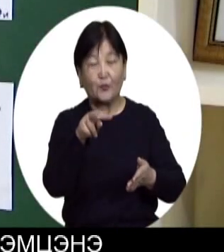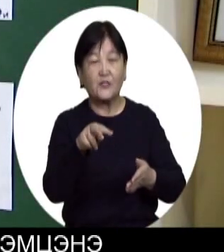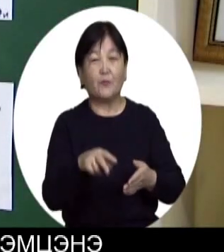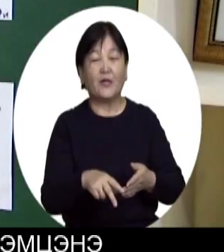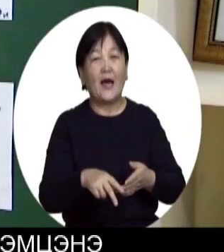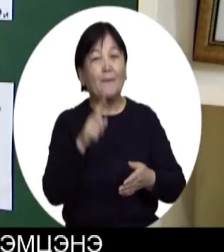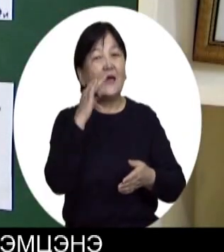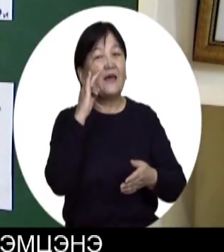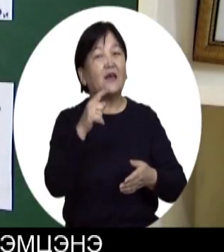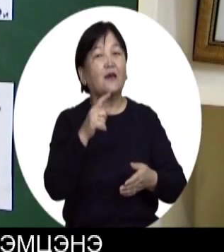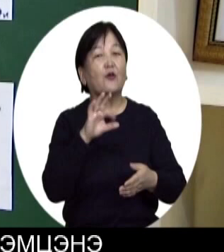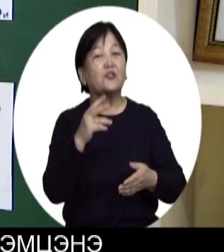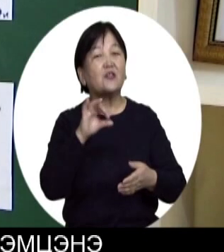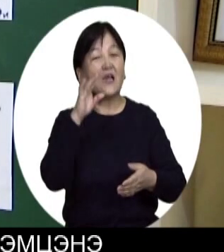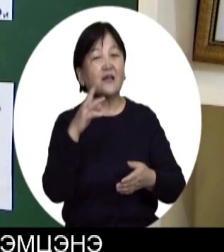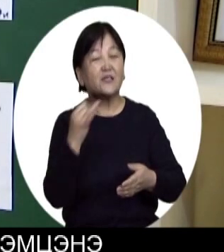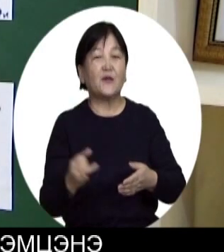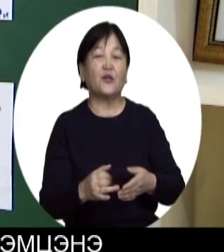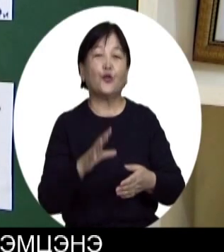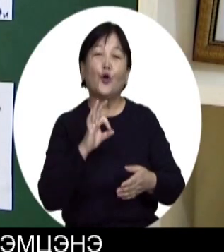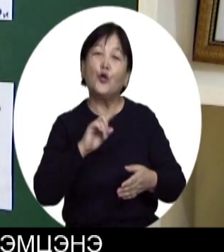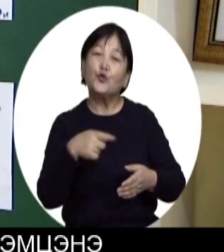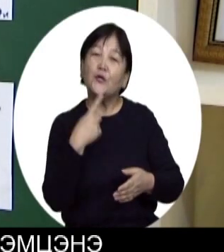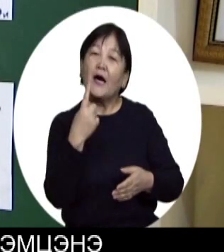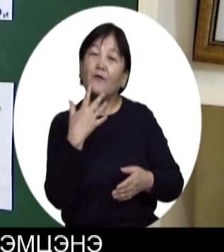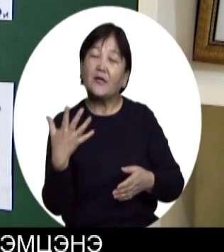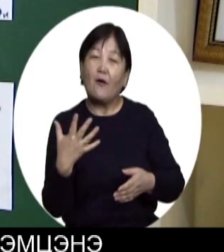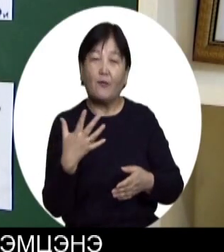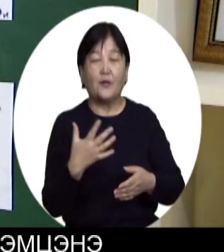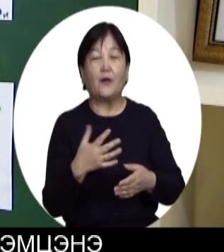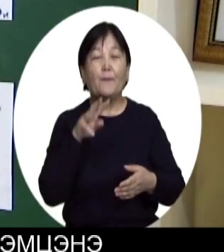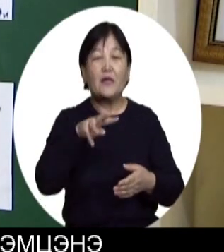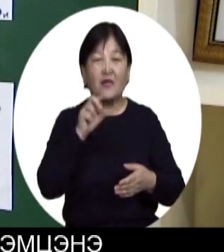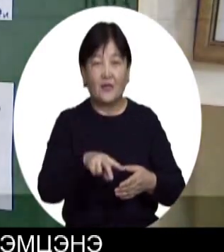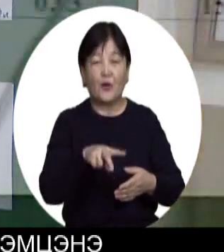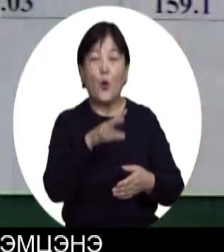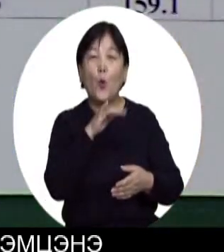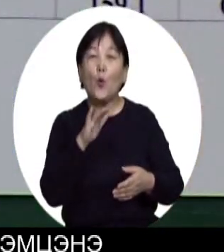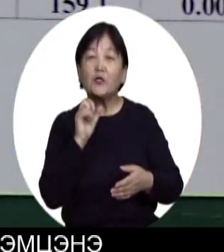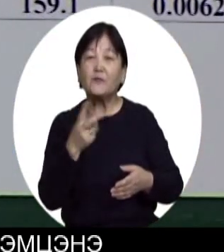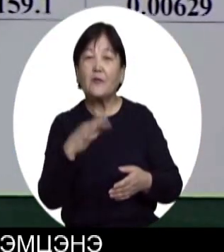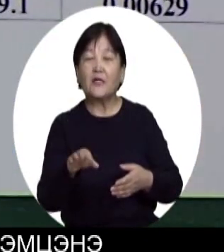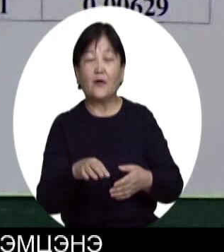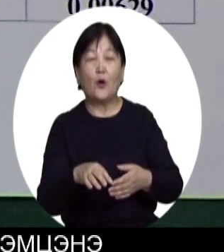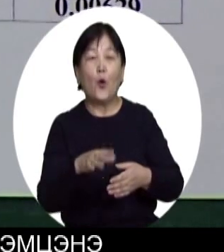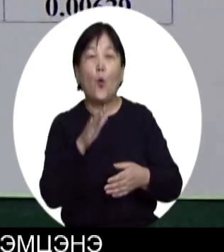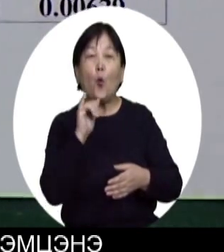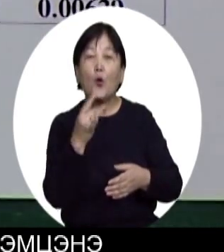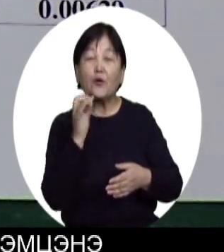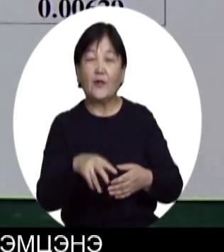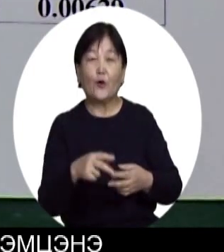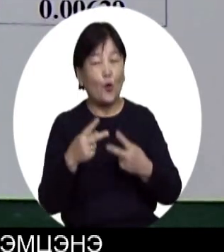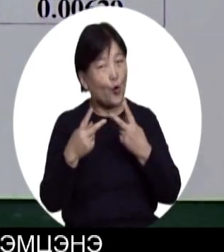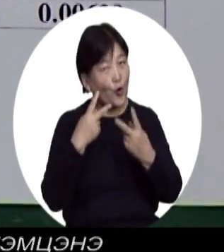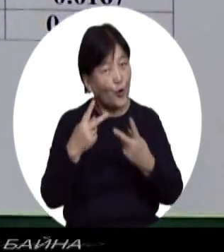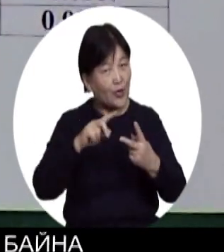хамгийн их концентрацтай буюу 0.15 мл натрийн теосулфат агуулсан уусмал дах урвал